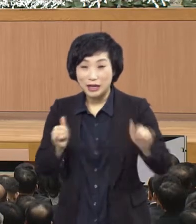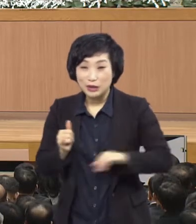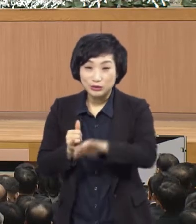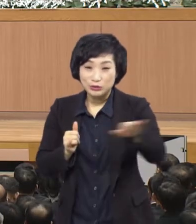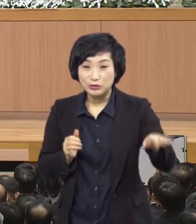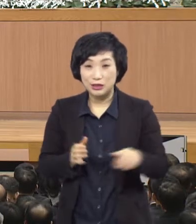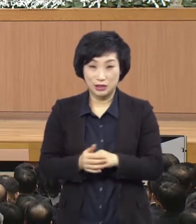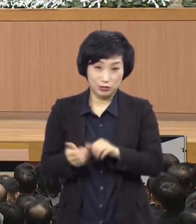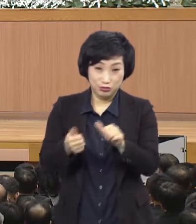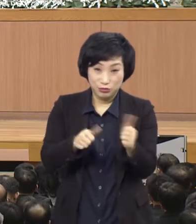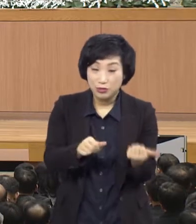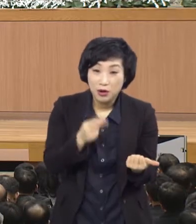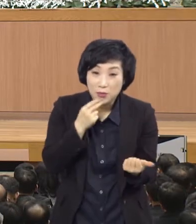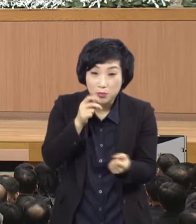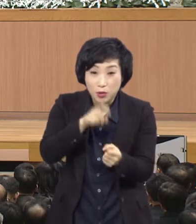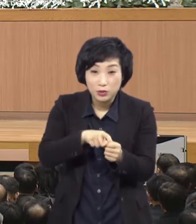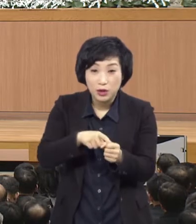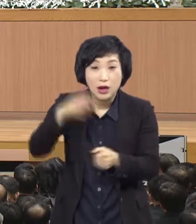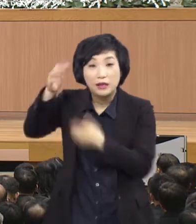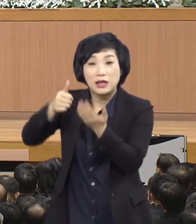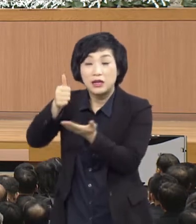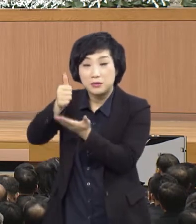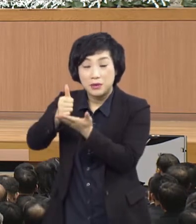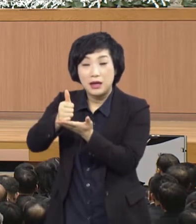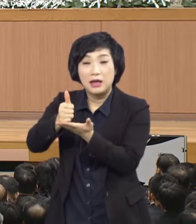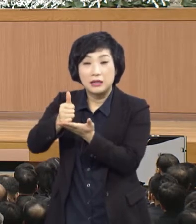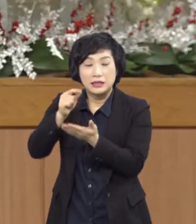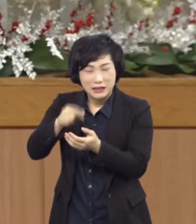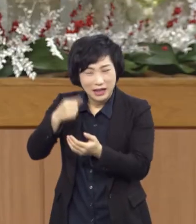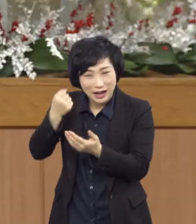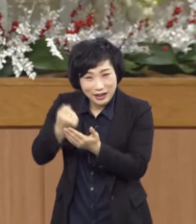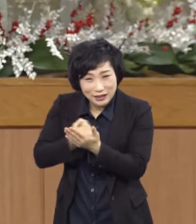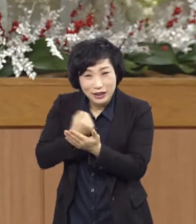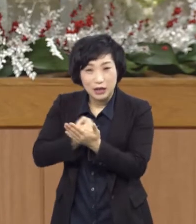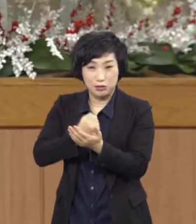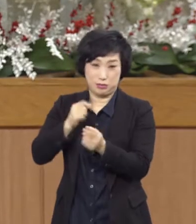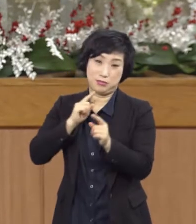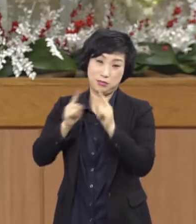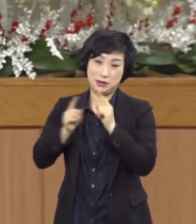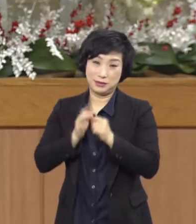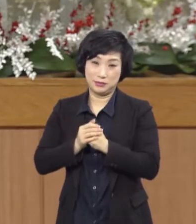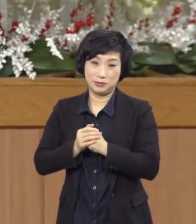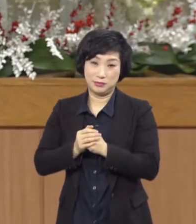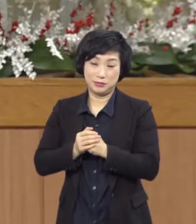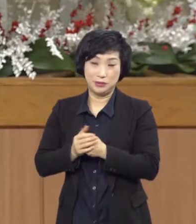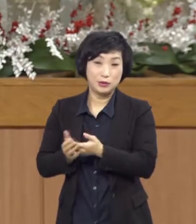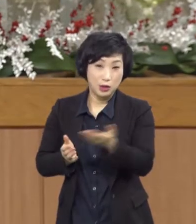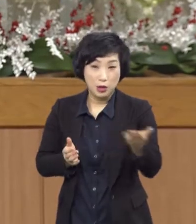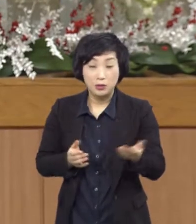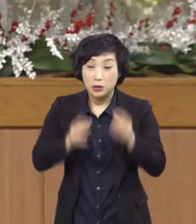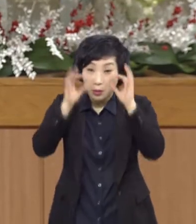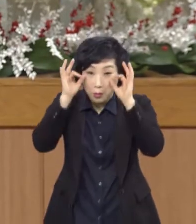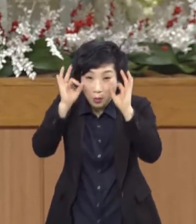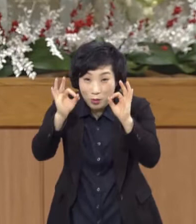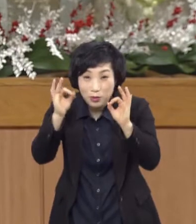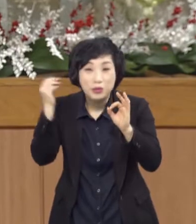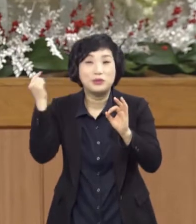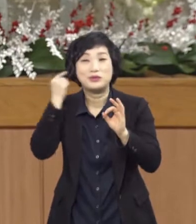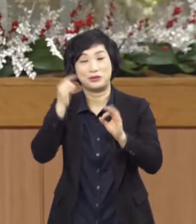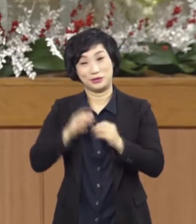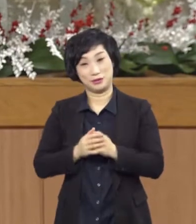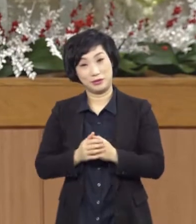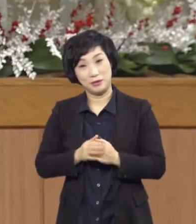인간이 죽지 않기 위해서 주시는 하나님의 애절한 말씀을 들을 수 있는 귀가